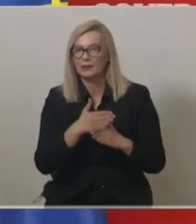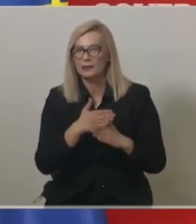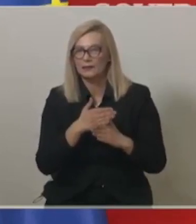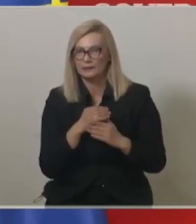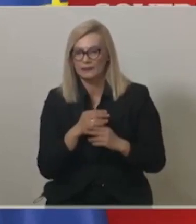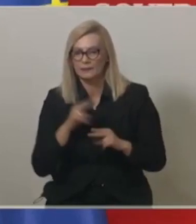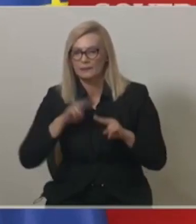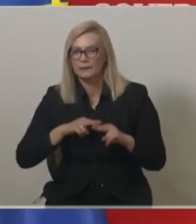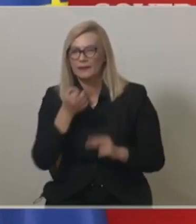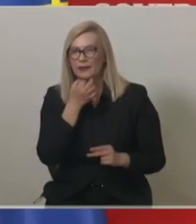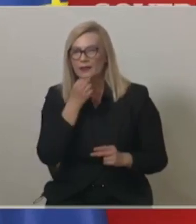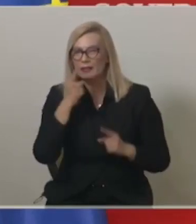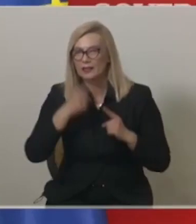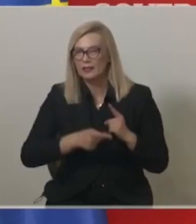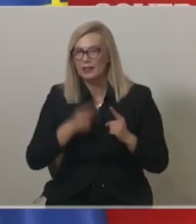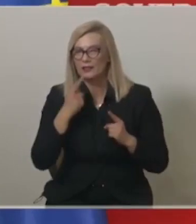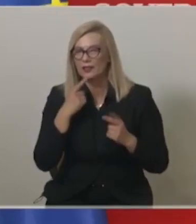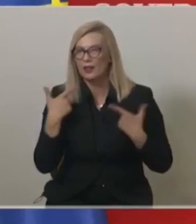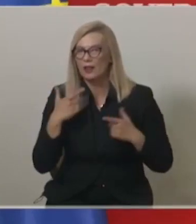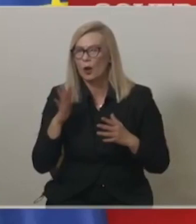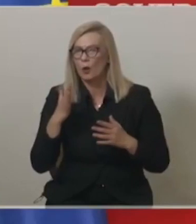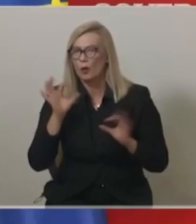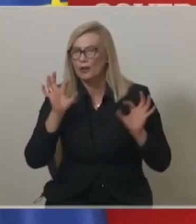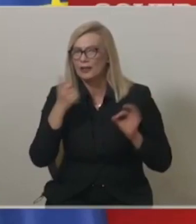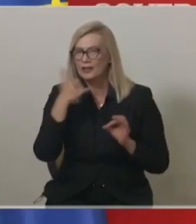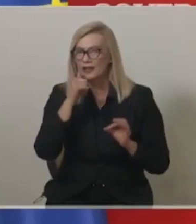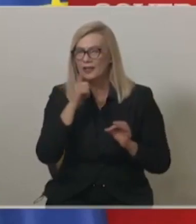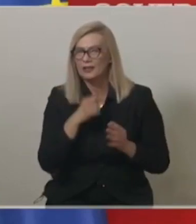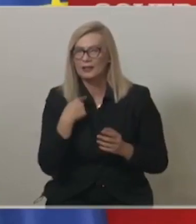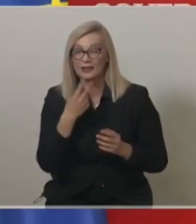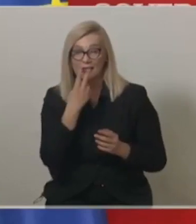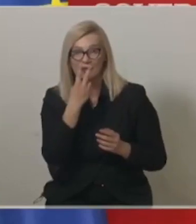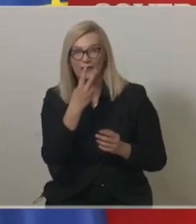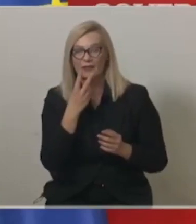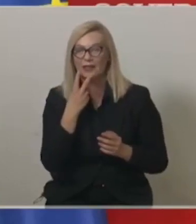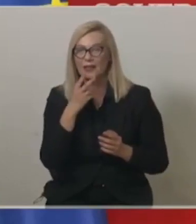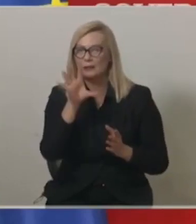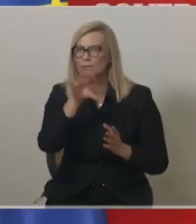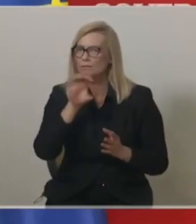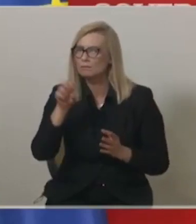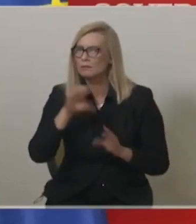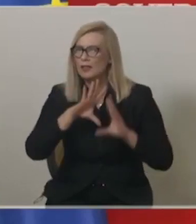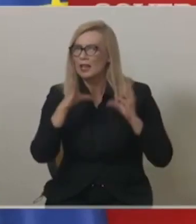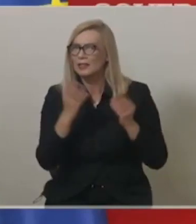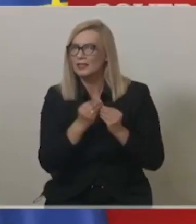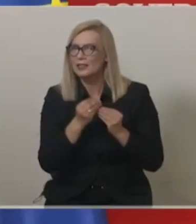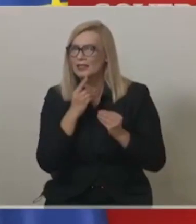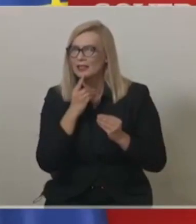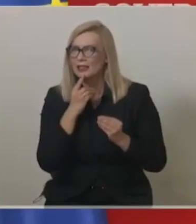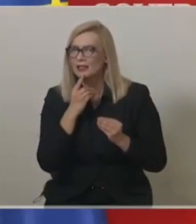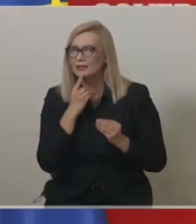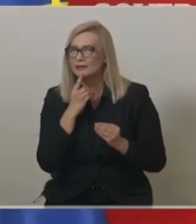Оставен е Великден, завршувањето на викендот околу 10 јануари, за да се видат и согледат сите аспекти на